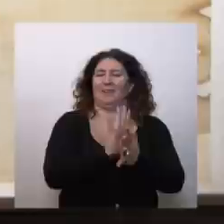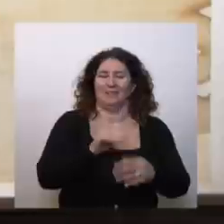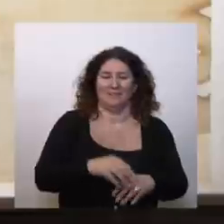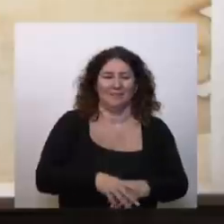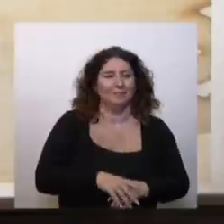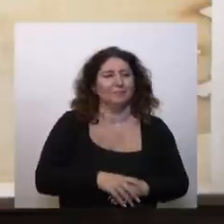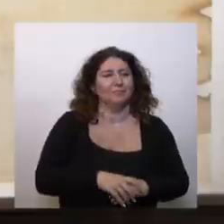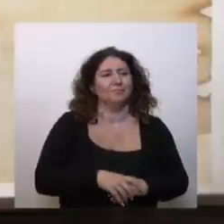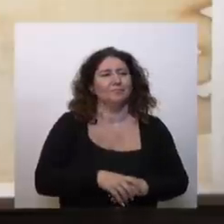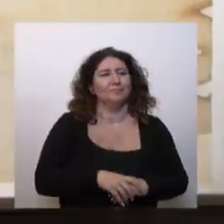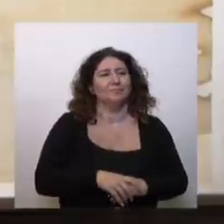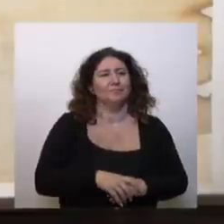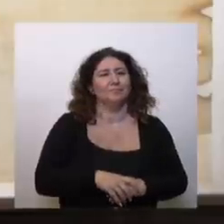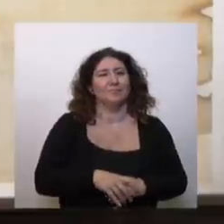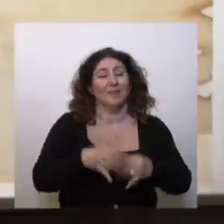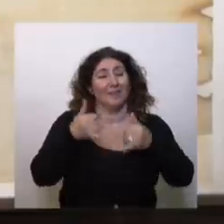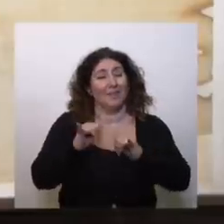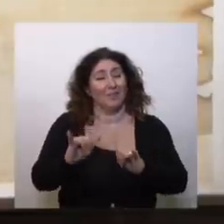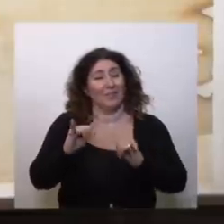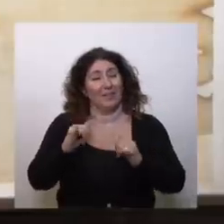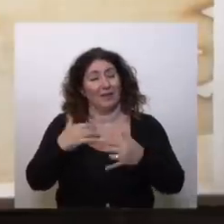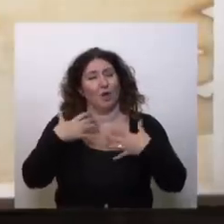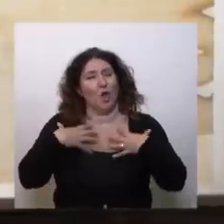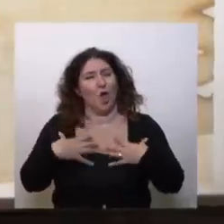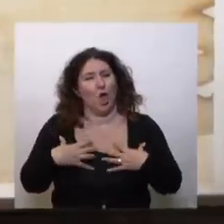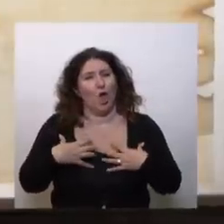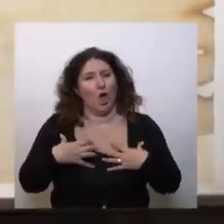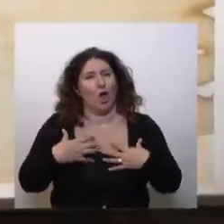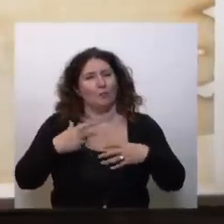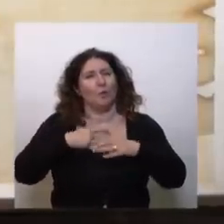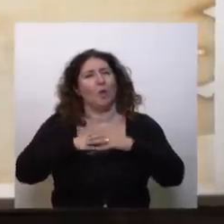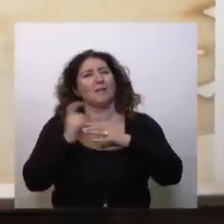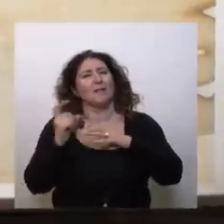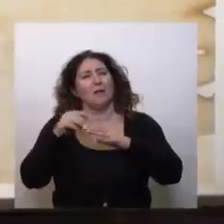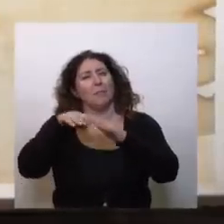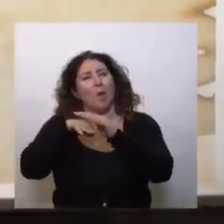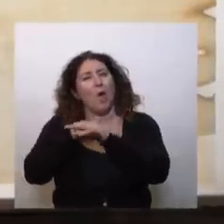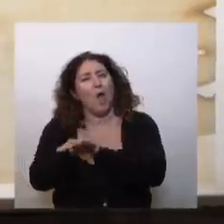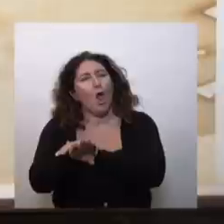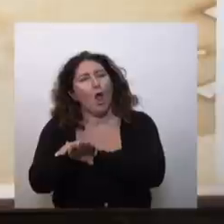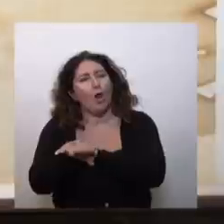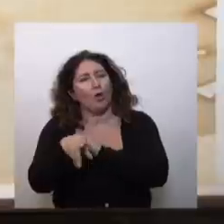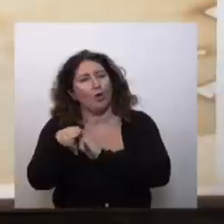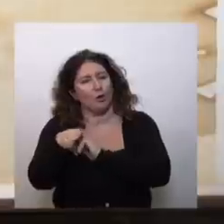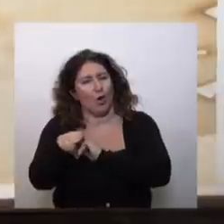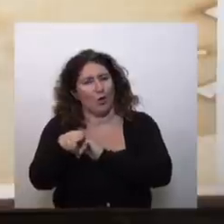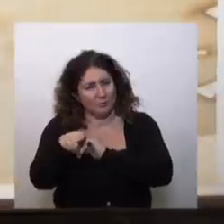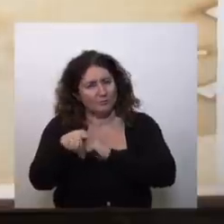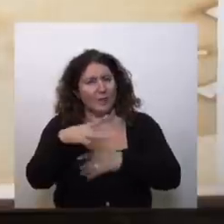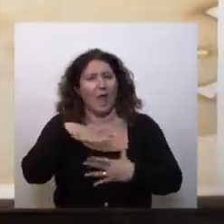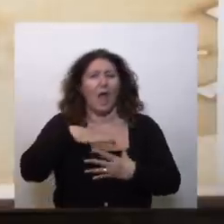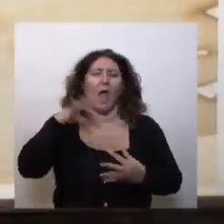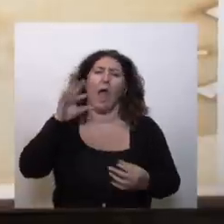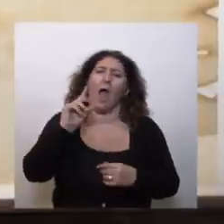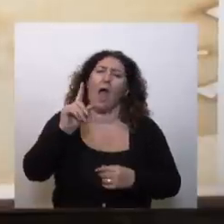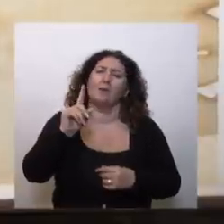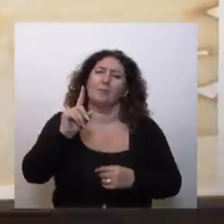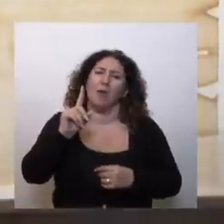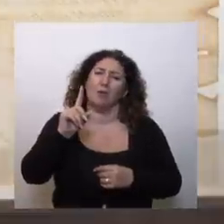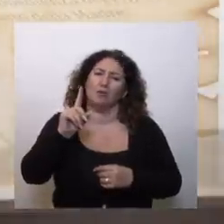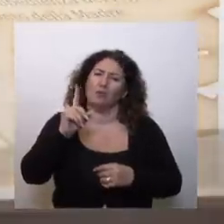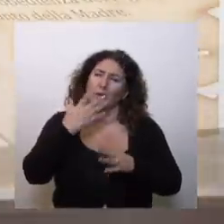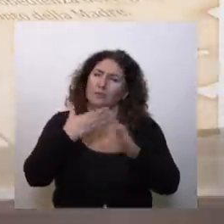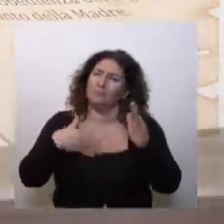Mentre il corpo del Figlio riposa nel sepolcro e la sua anima è scesa negli inferi per liberare